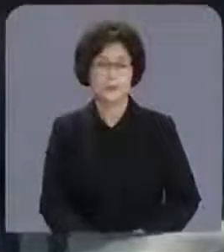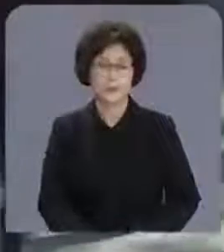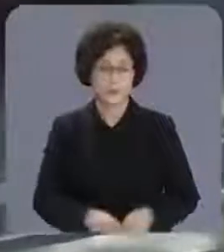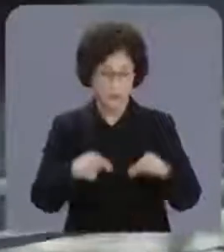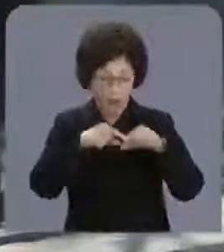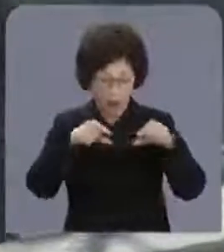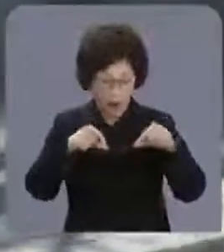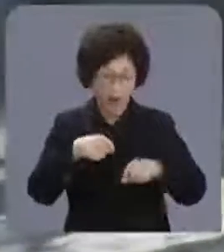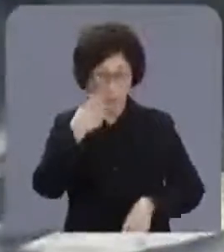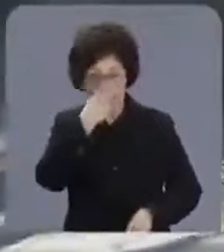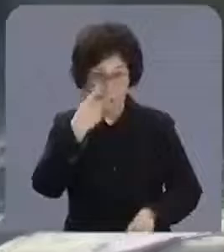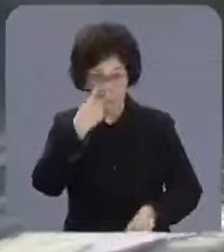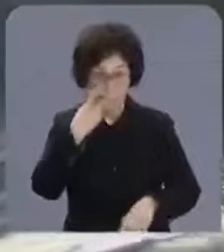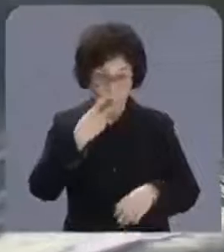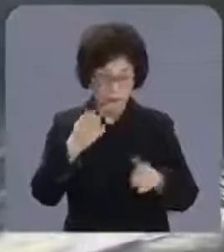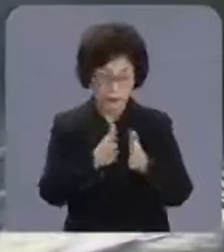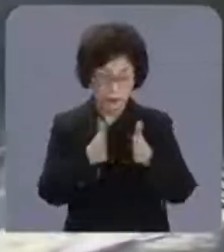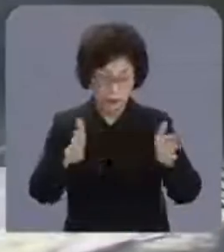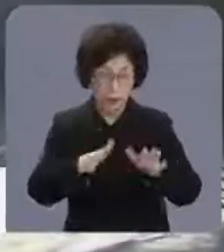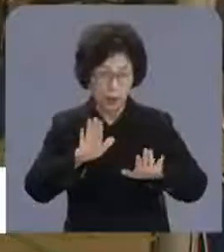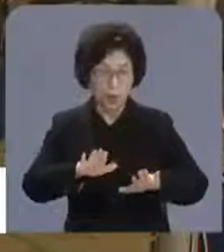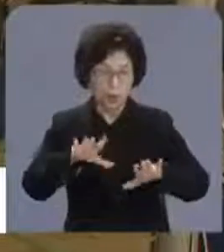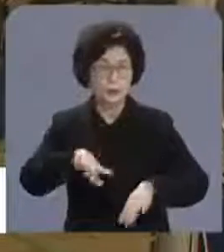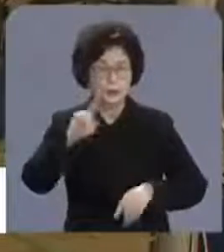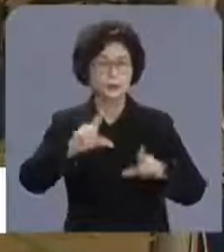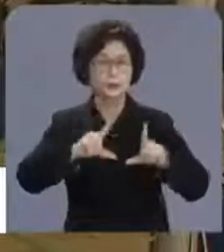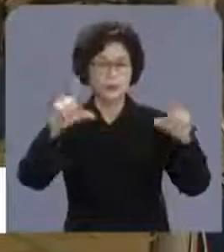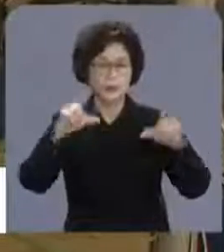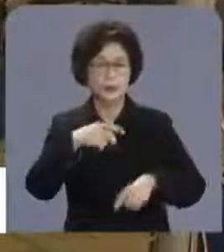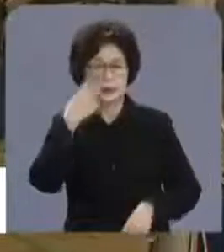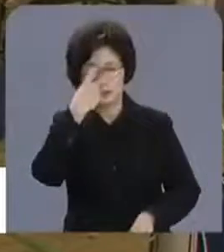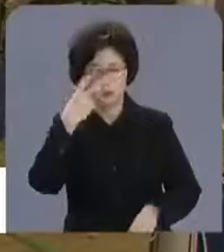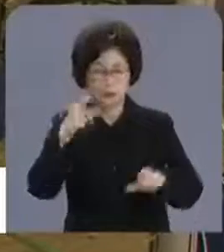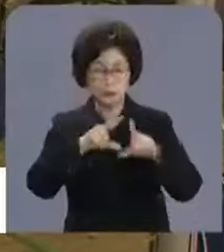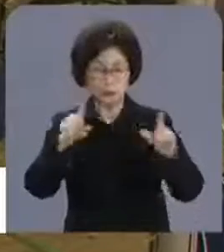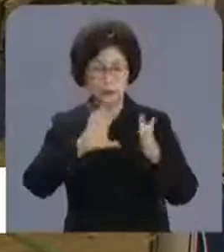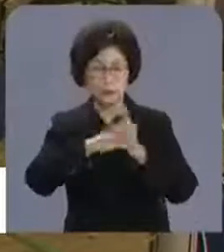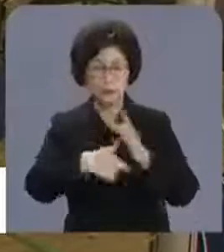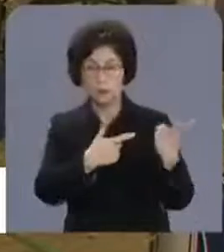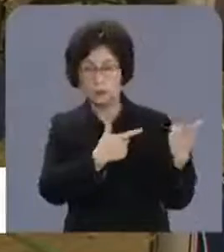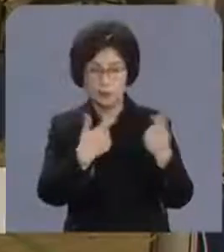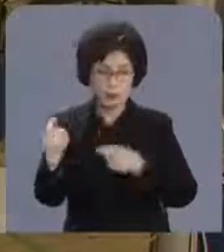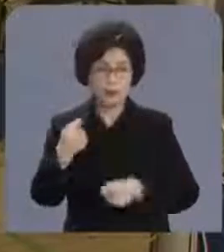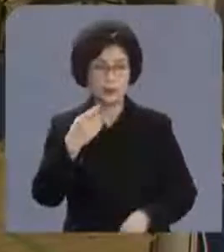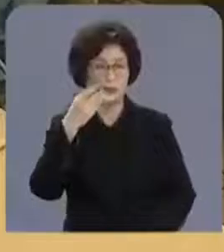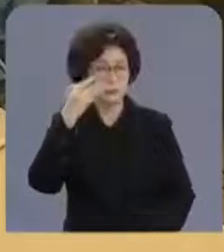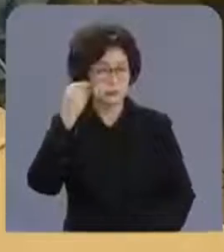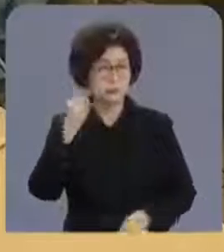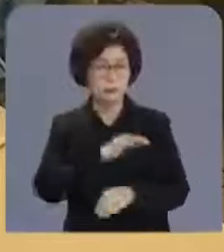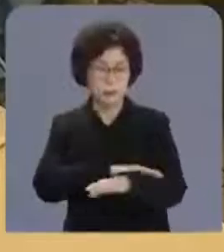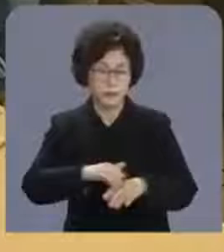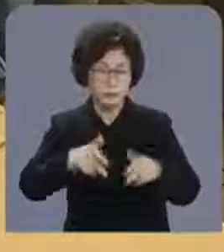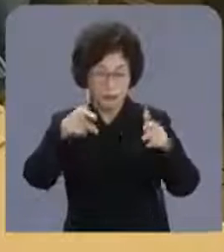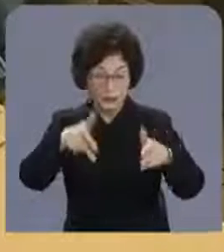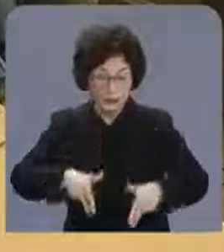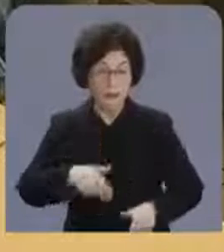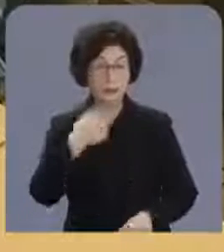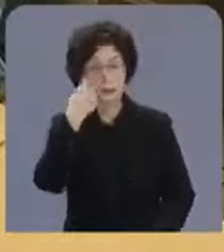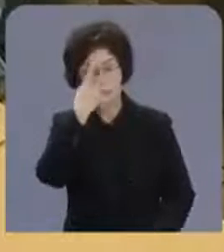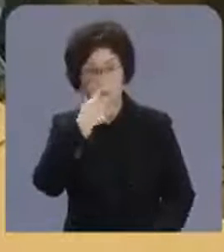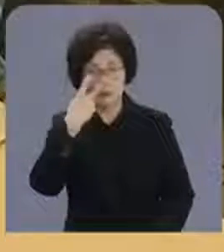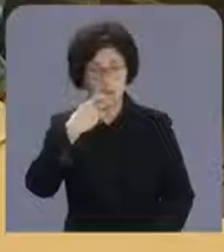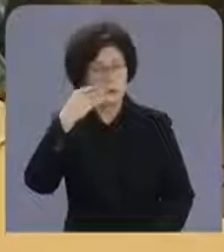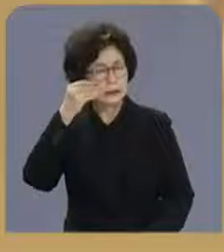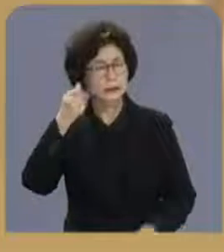신속 항원 검사가 전면 시행된 첫날, 검사는 평소처럼 순조롭게 진행됐습니다. 직접 검사하는 게